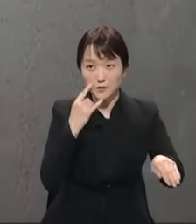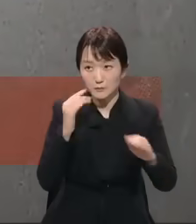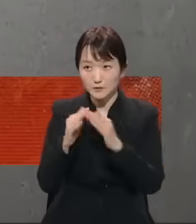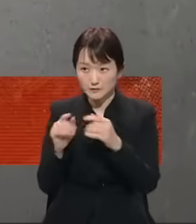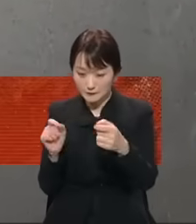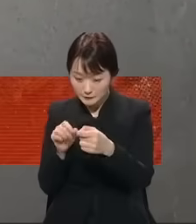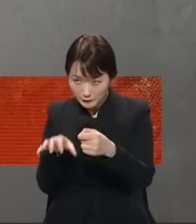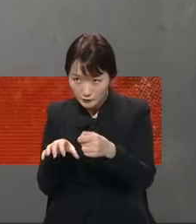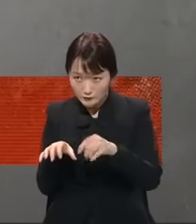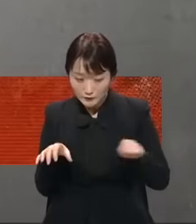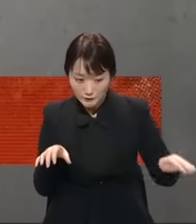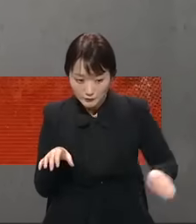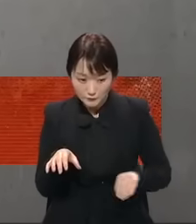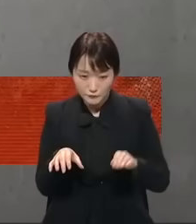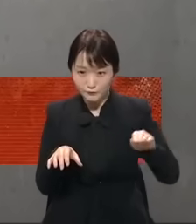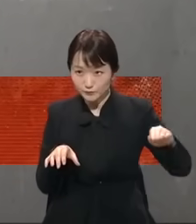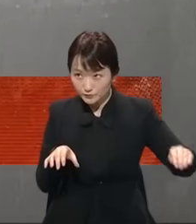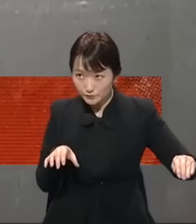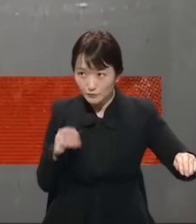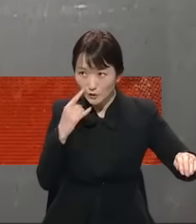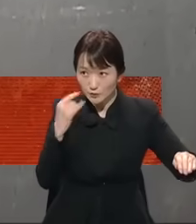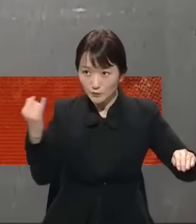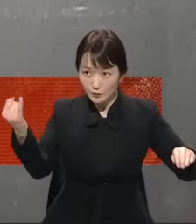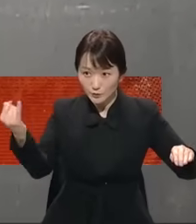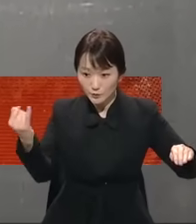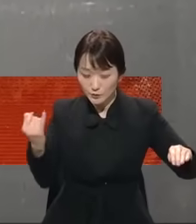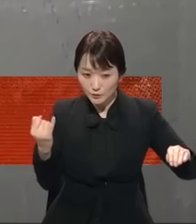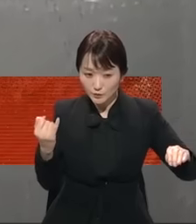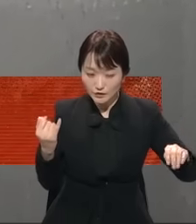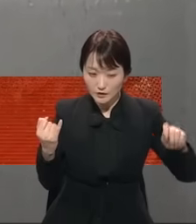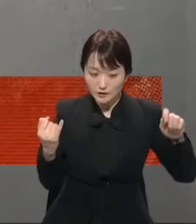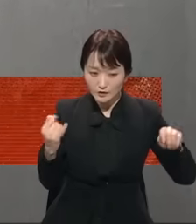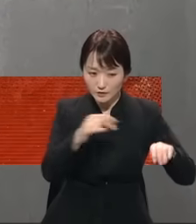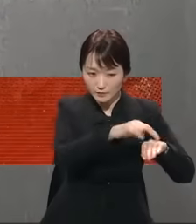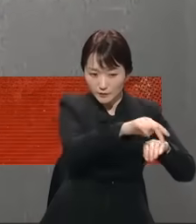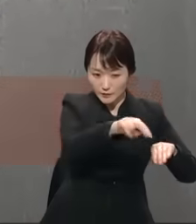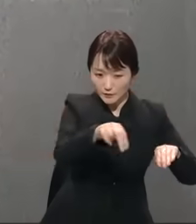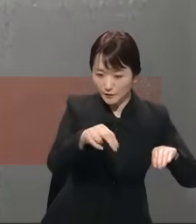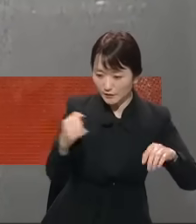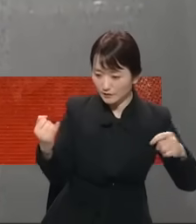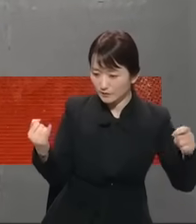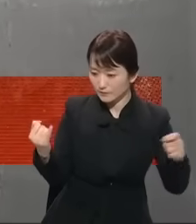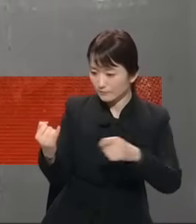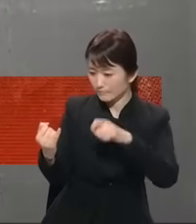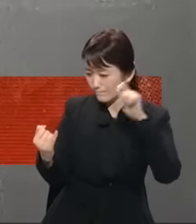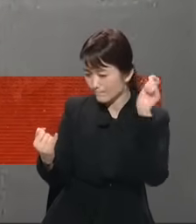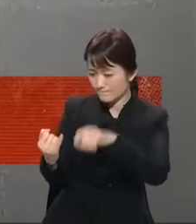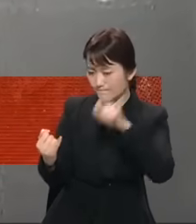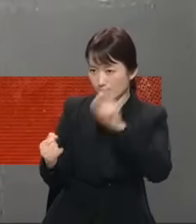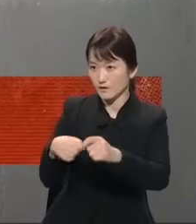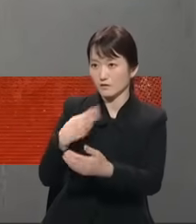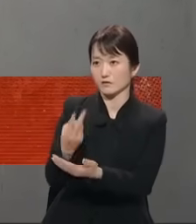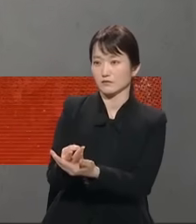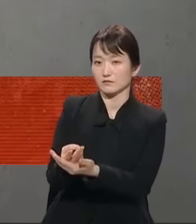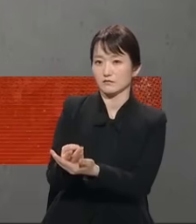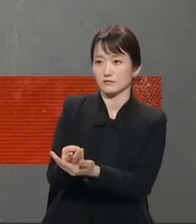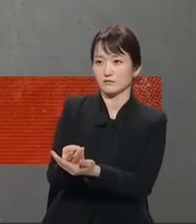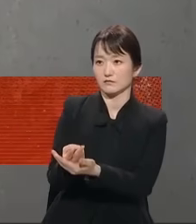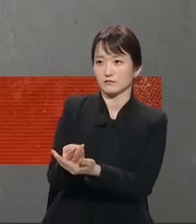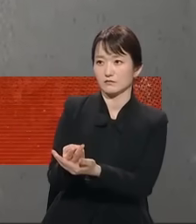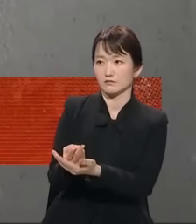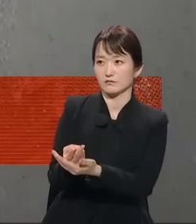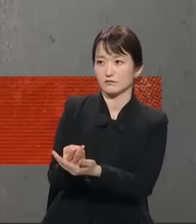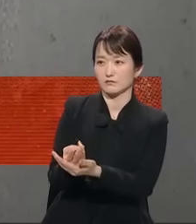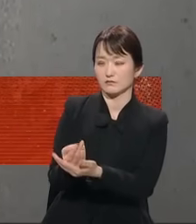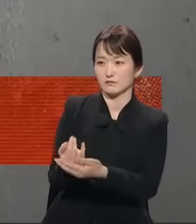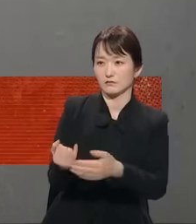숨어 있다가 어머니가 나타나니까 둔기로 계속 폭행을 한 겁니다. 그리고 어머니가 쓰러지니까 정말 무섭게도 차로